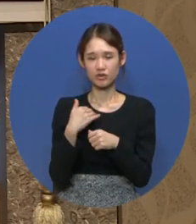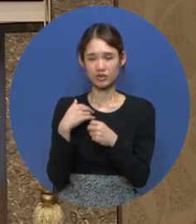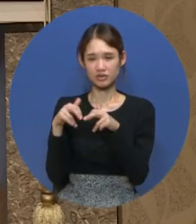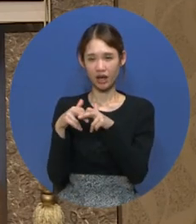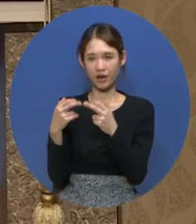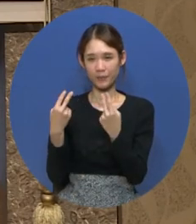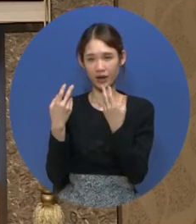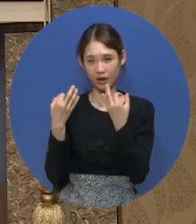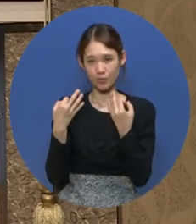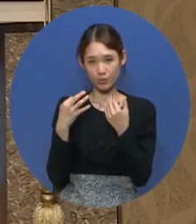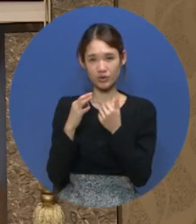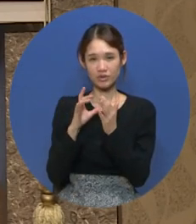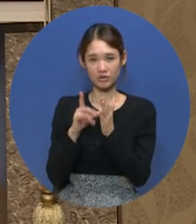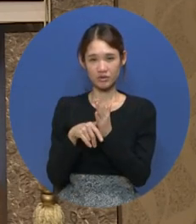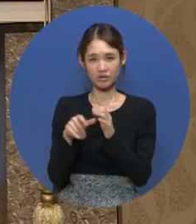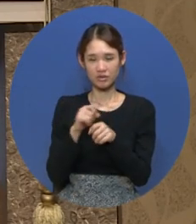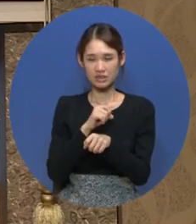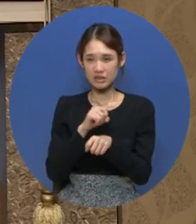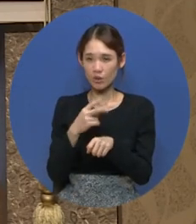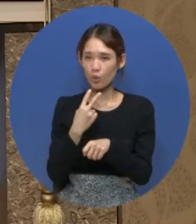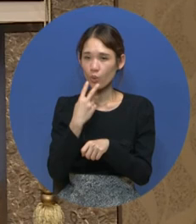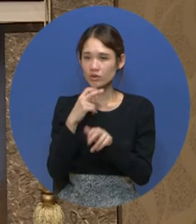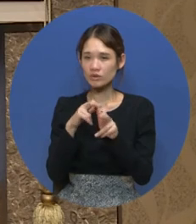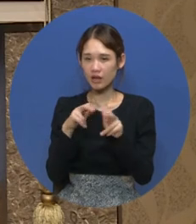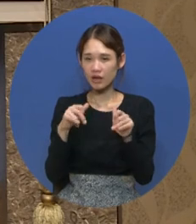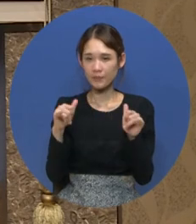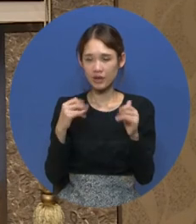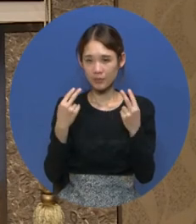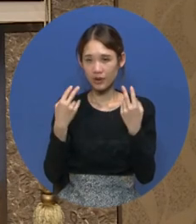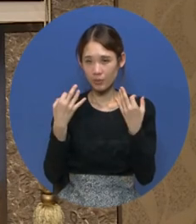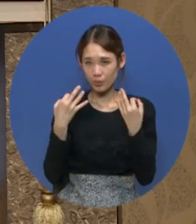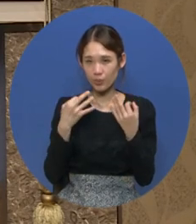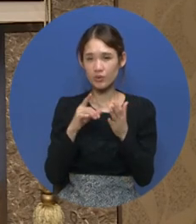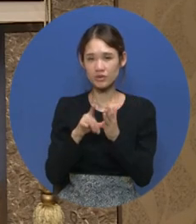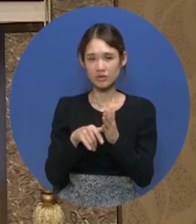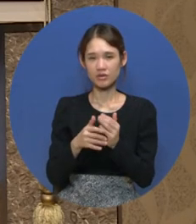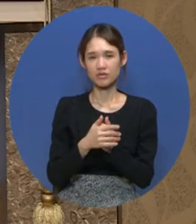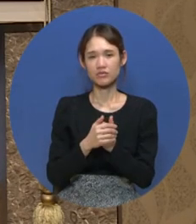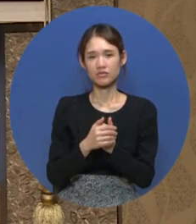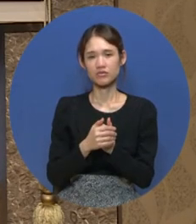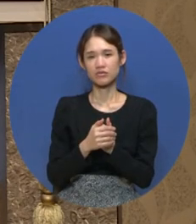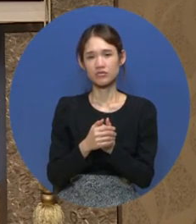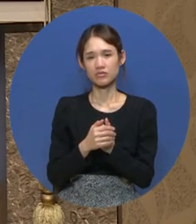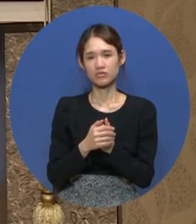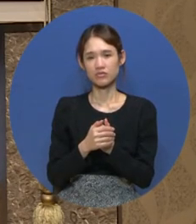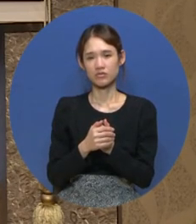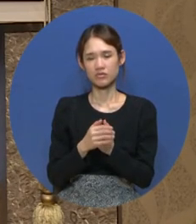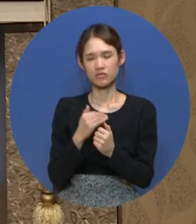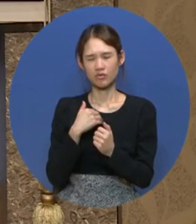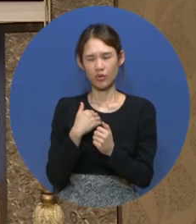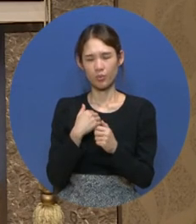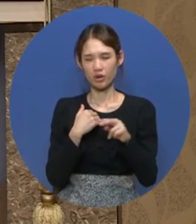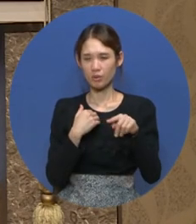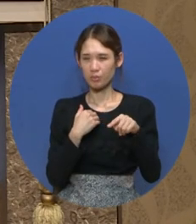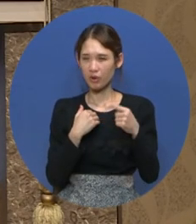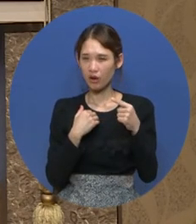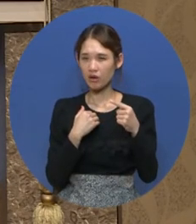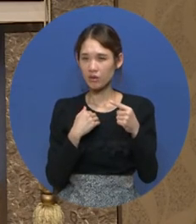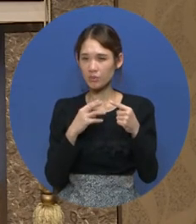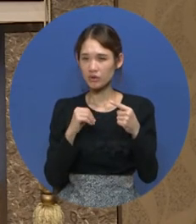저희 장애인들을 바라볼 때 호흡 짱인 특히 호흡 작용을 바라볼 때 어 저희가 너무